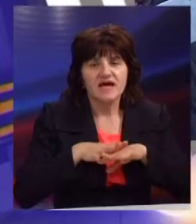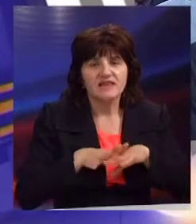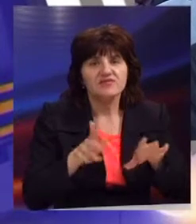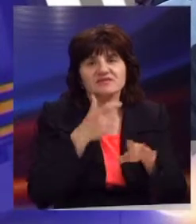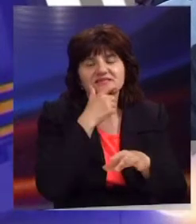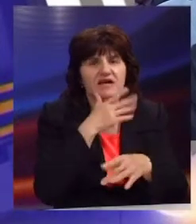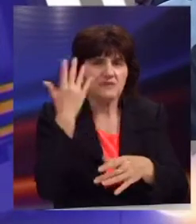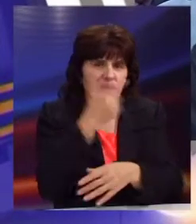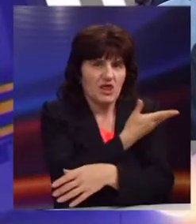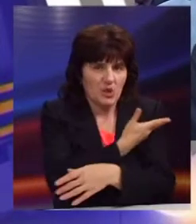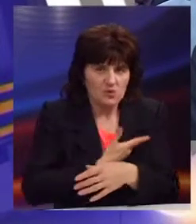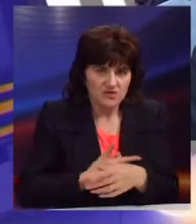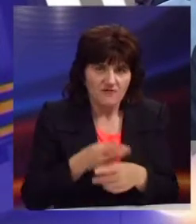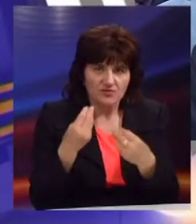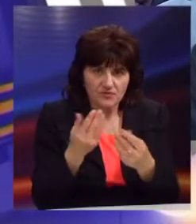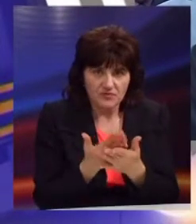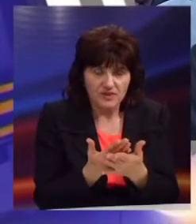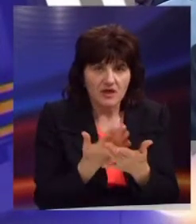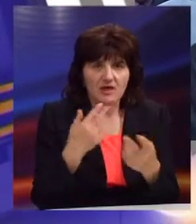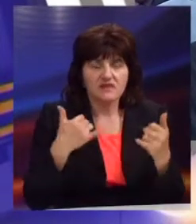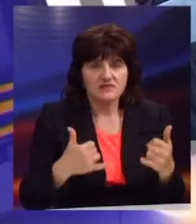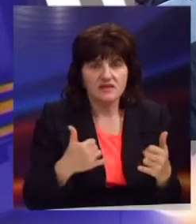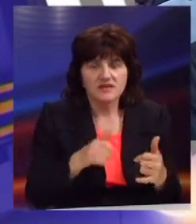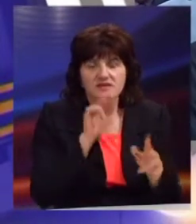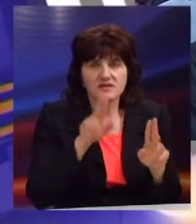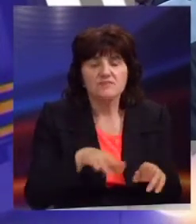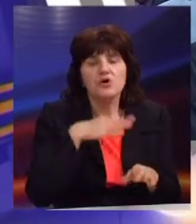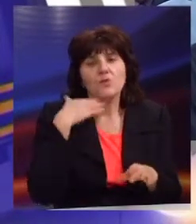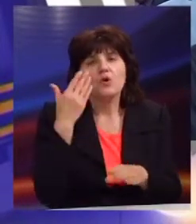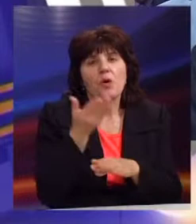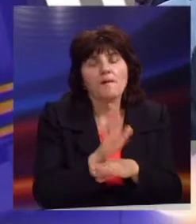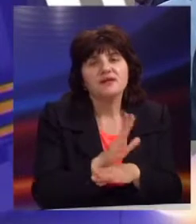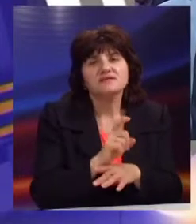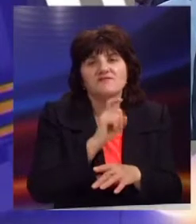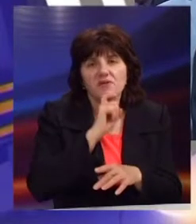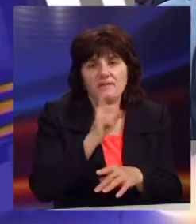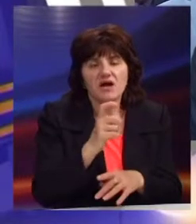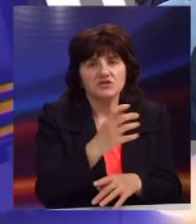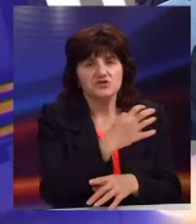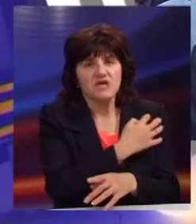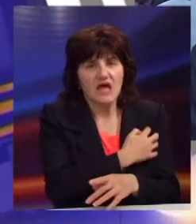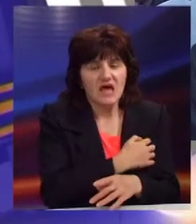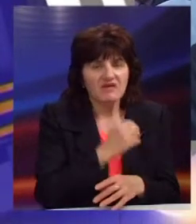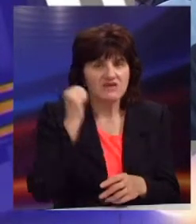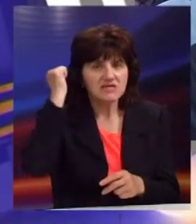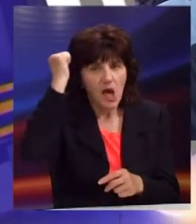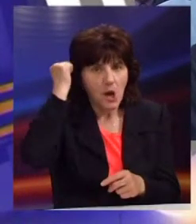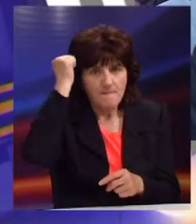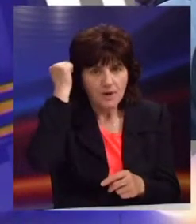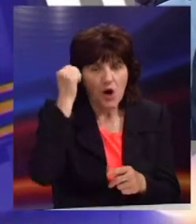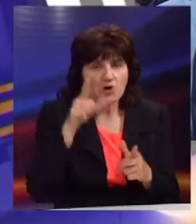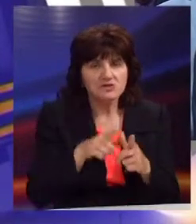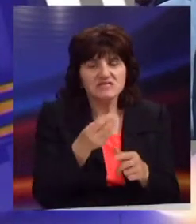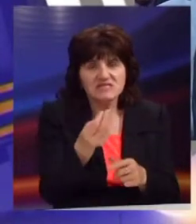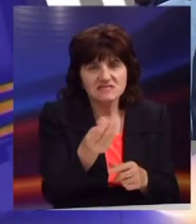za tržište stare Jugoslavije. Zbog toga je jako bitno što se ovdje nalaze predstavnici Mađarske, Hrvatske, Bosne